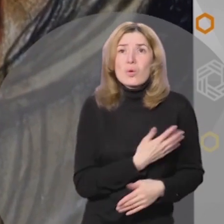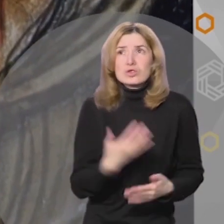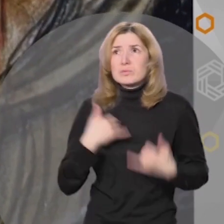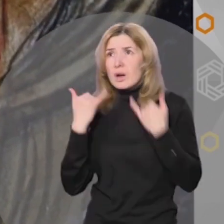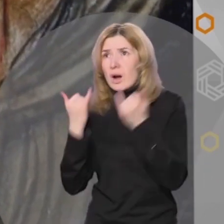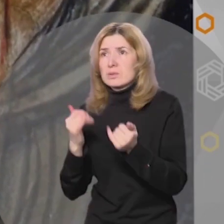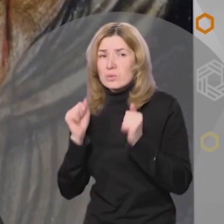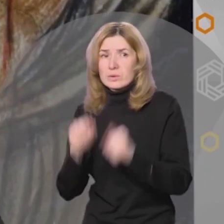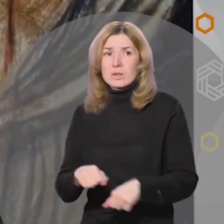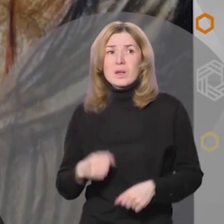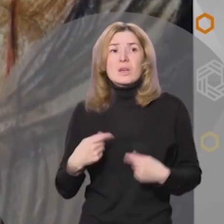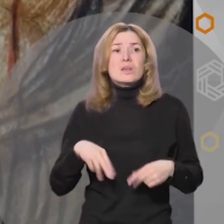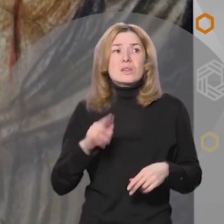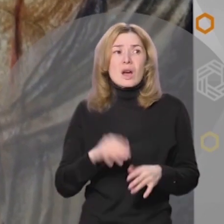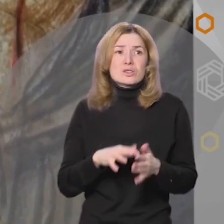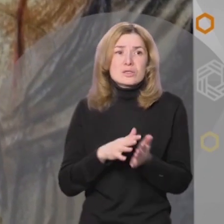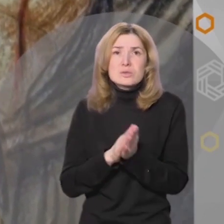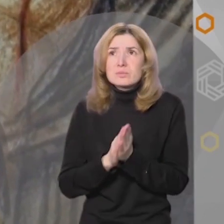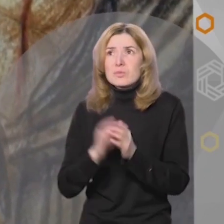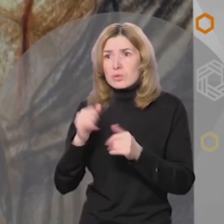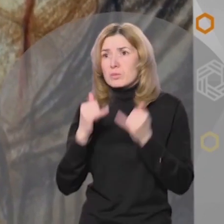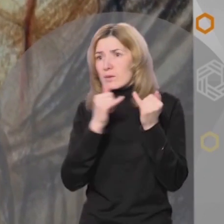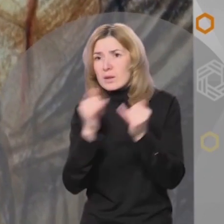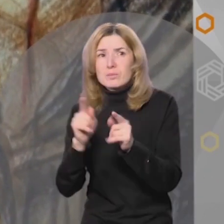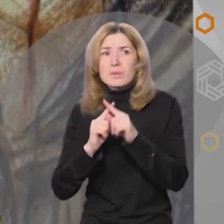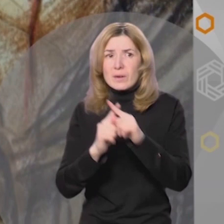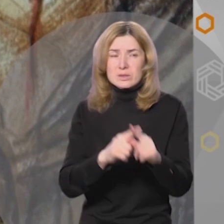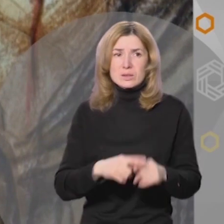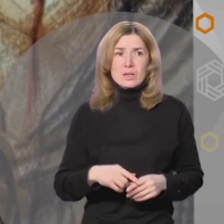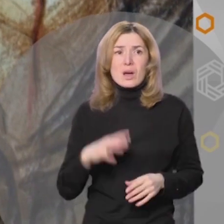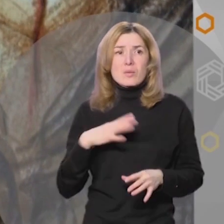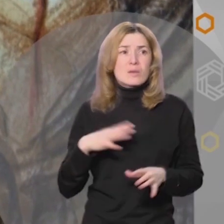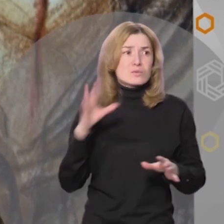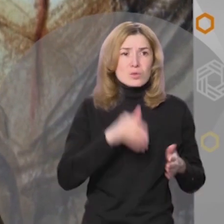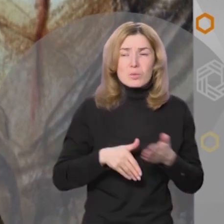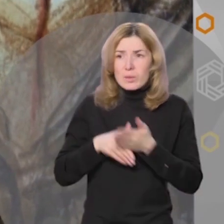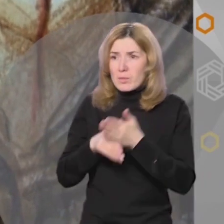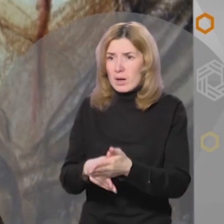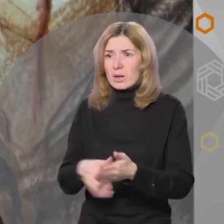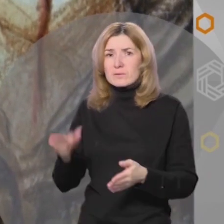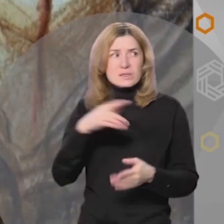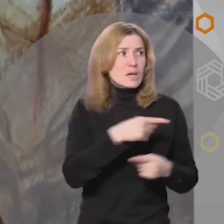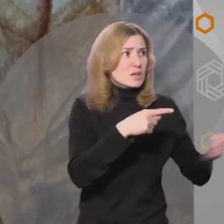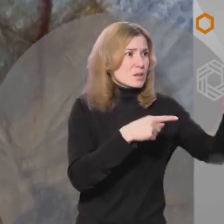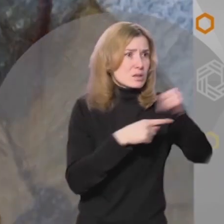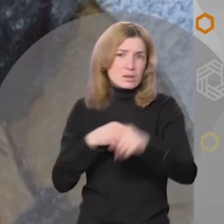готовы сделать. И до адреса сами тебя проводим. А то всяких басурман-то